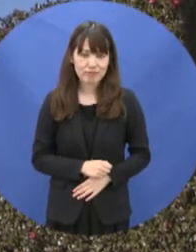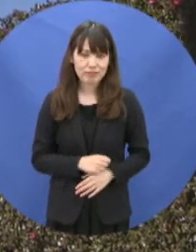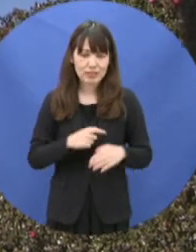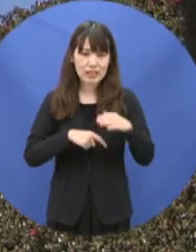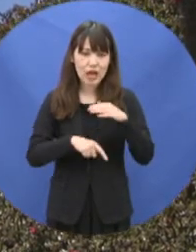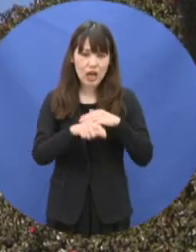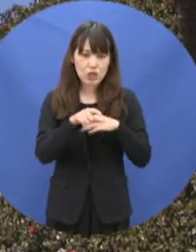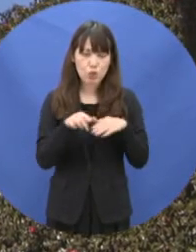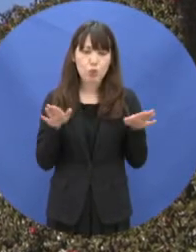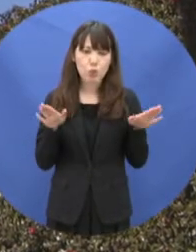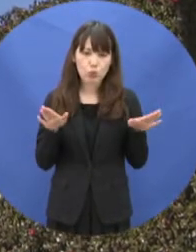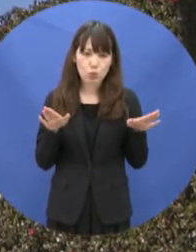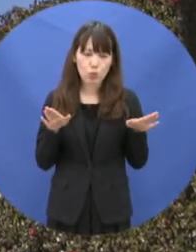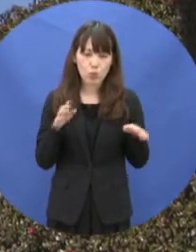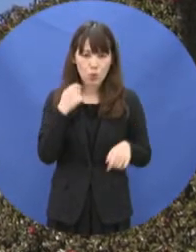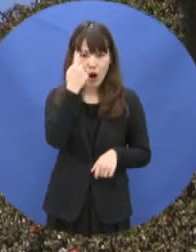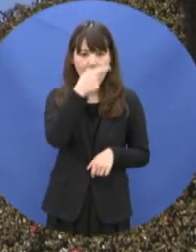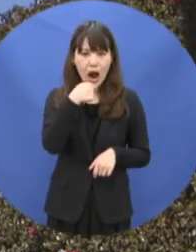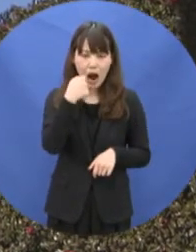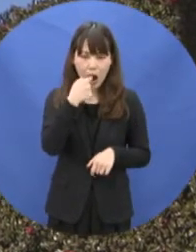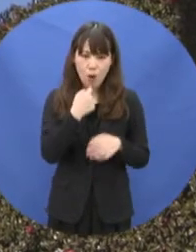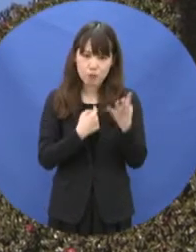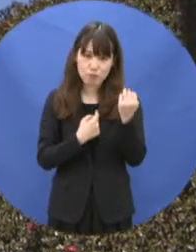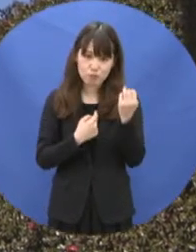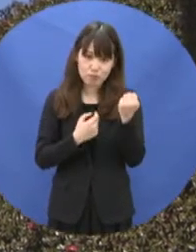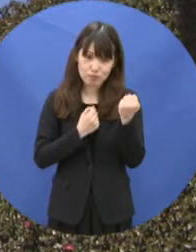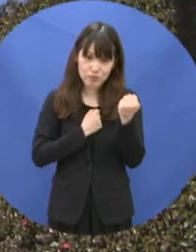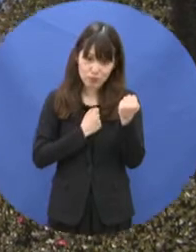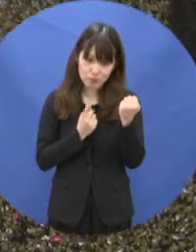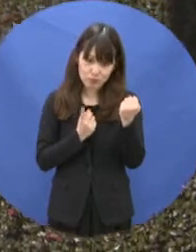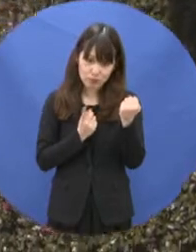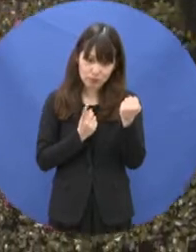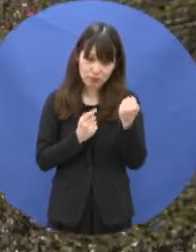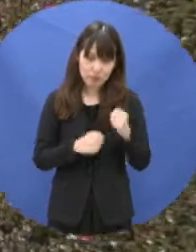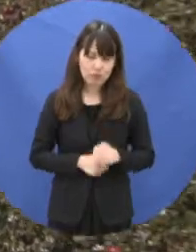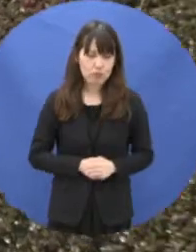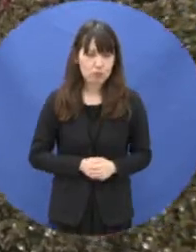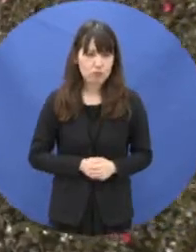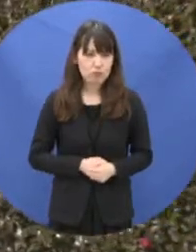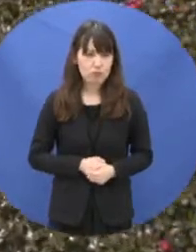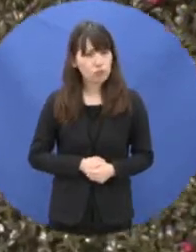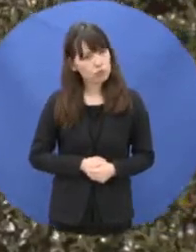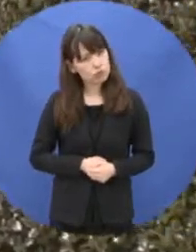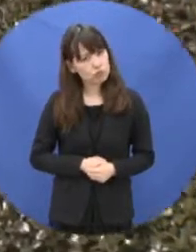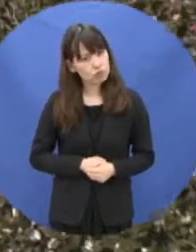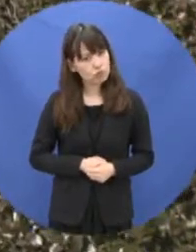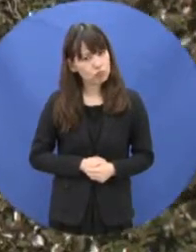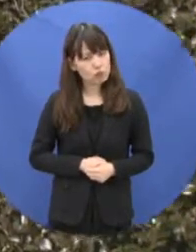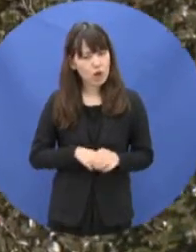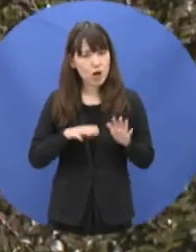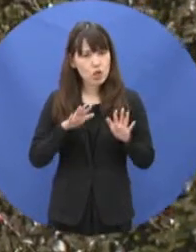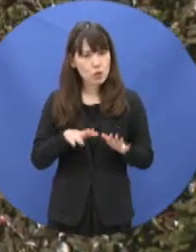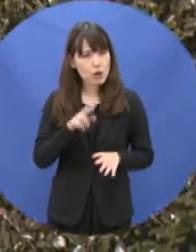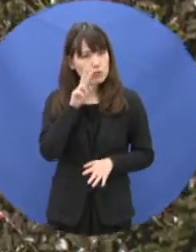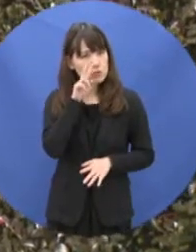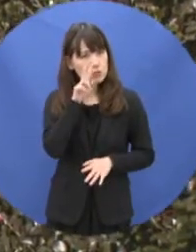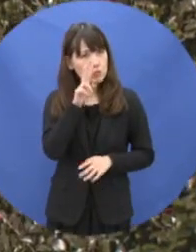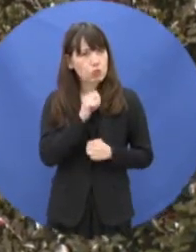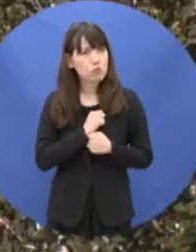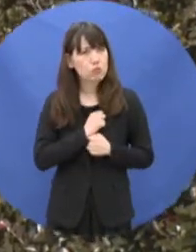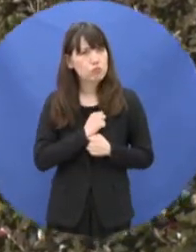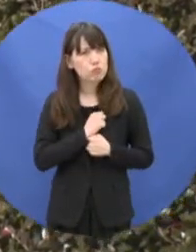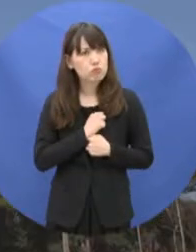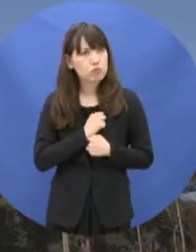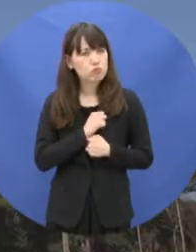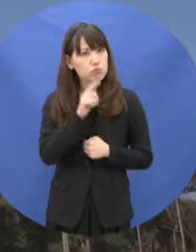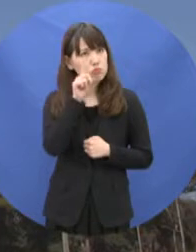には顔が全部でいくつあると思いますか？ いくつ？今見えている限りで言いますと、ま